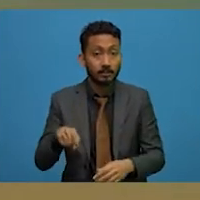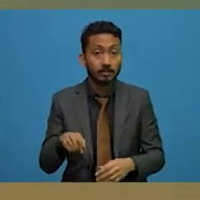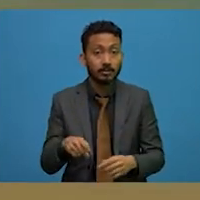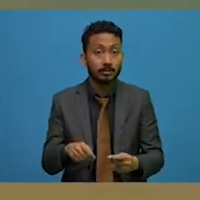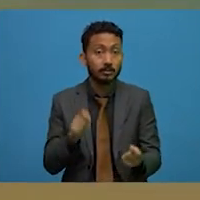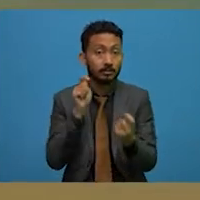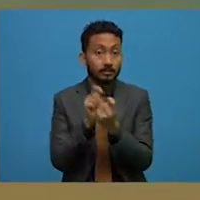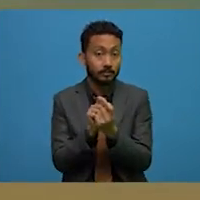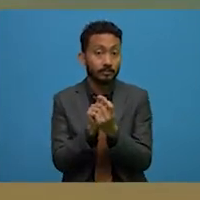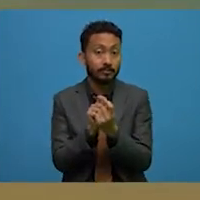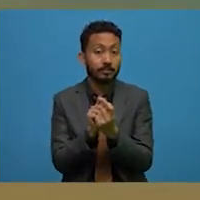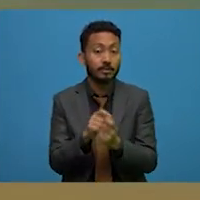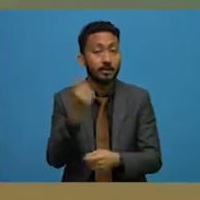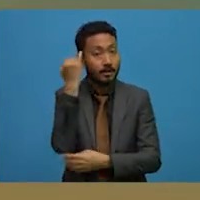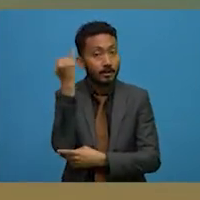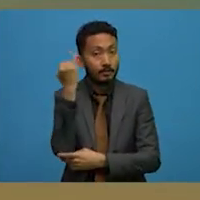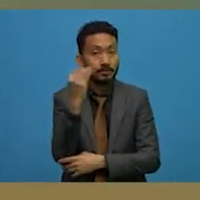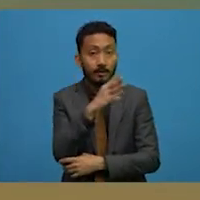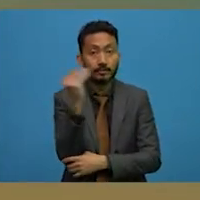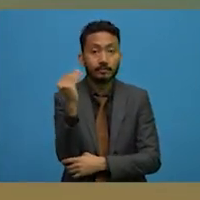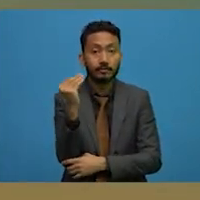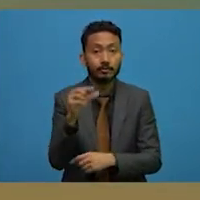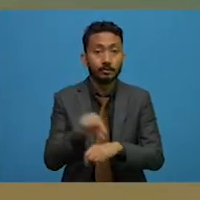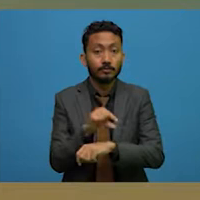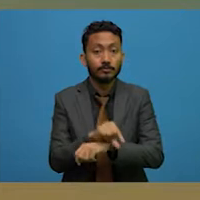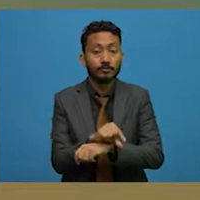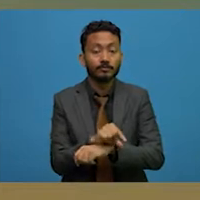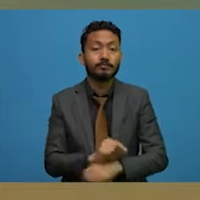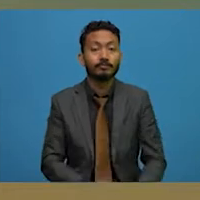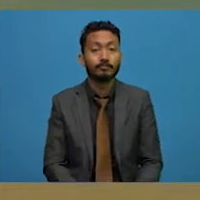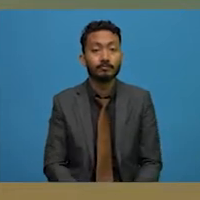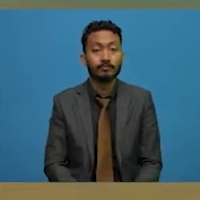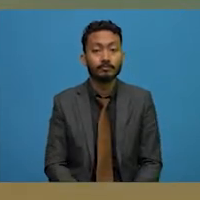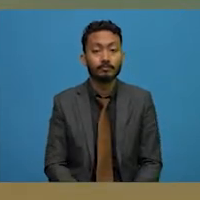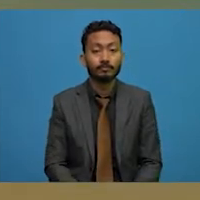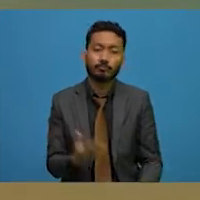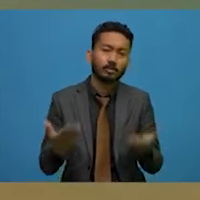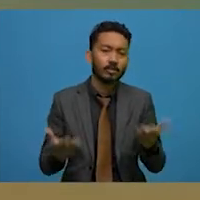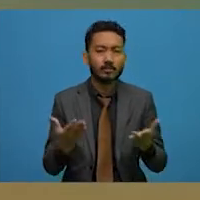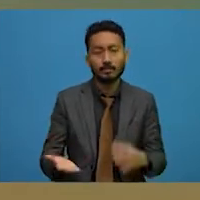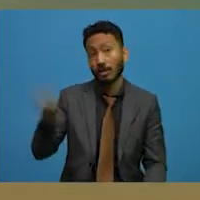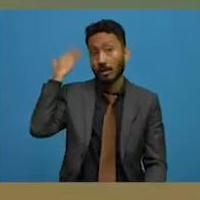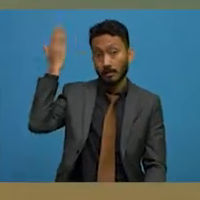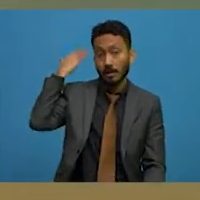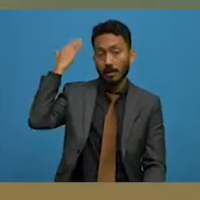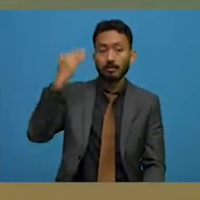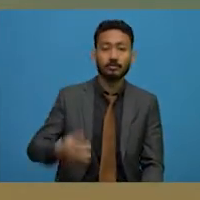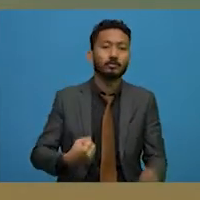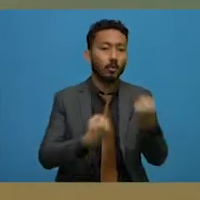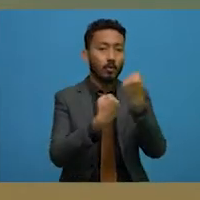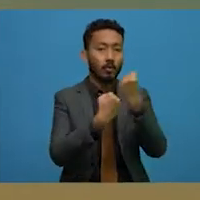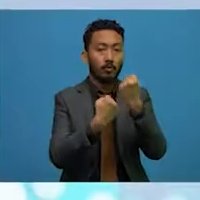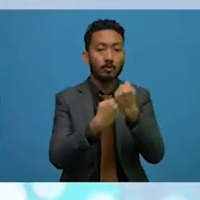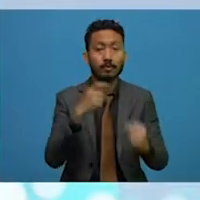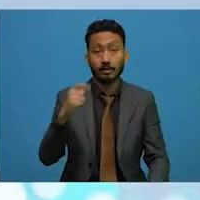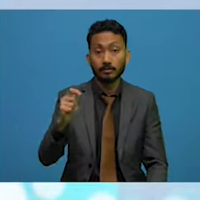perlu ditentukan idea dan penggunaannya. Sama ada sebagai latar belakang atau sokongan pada